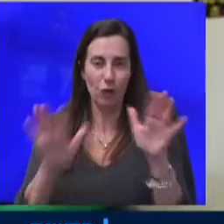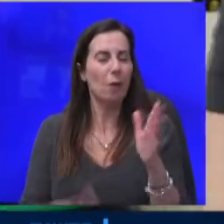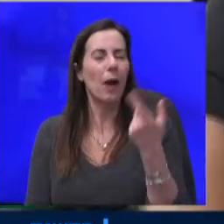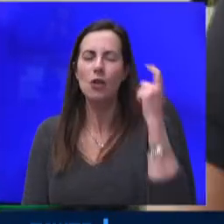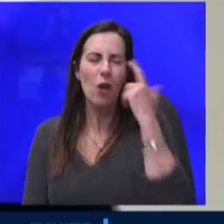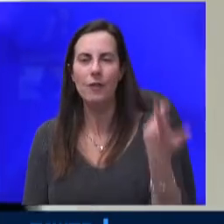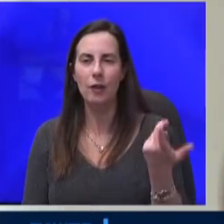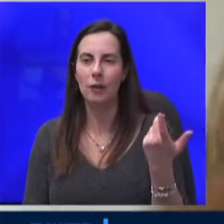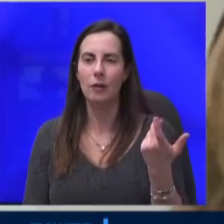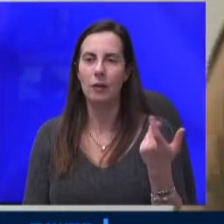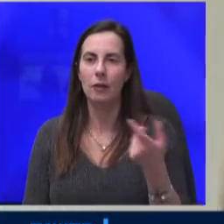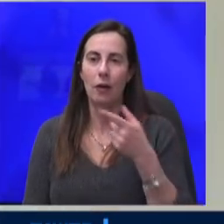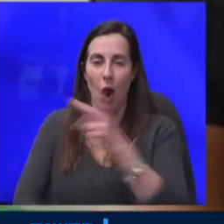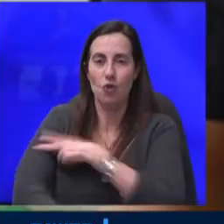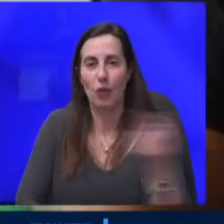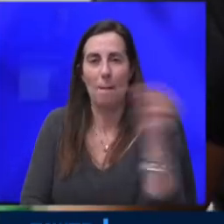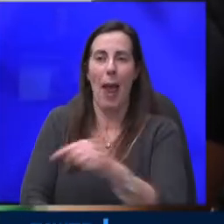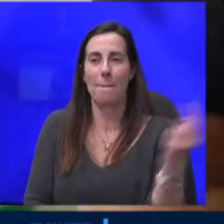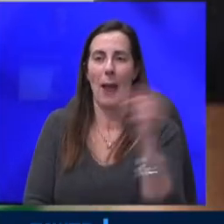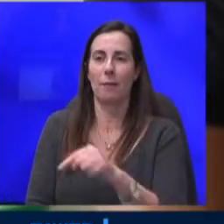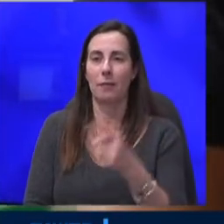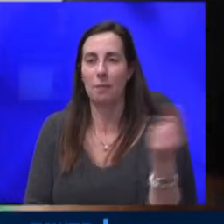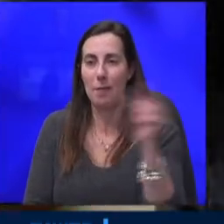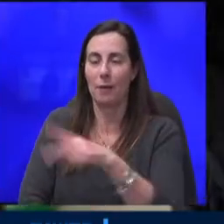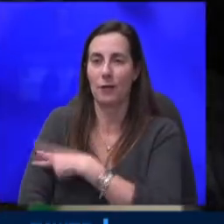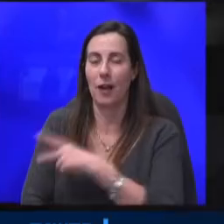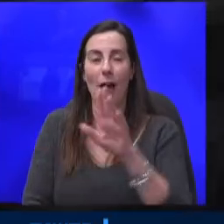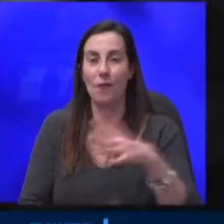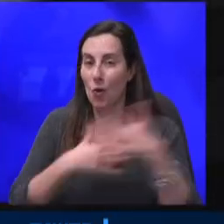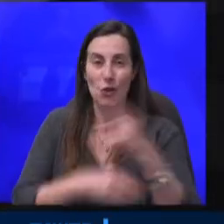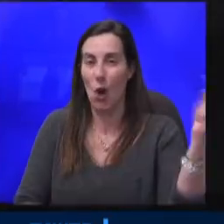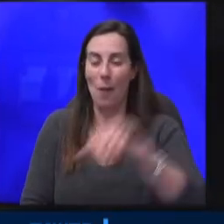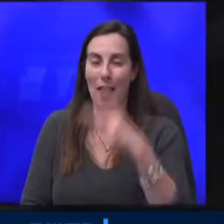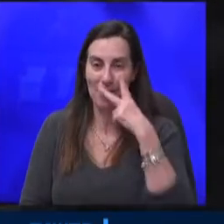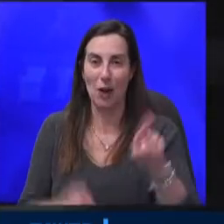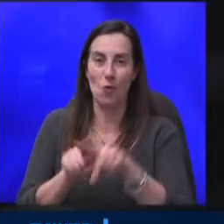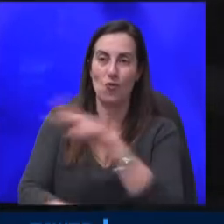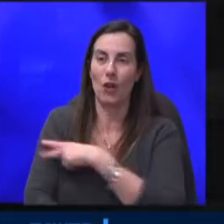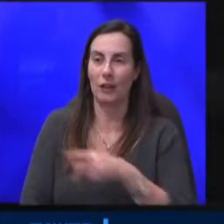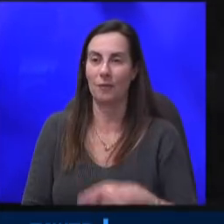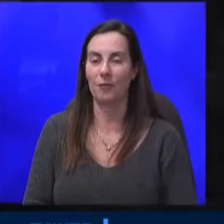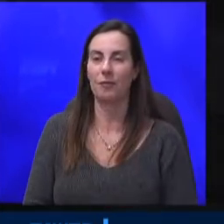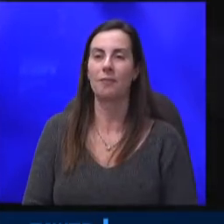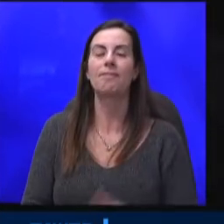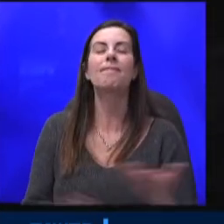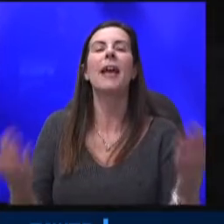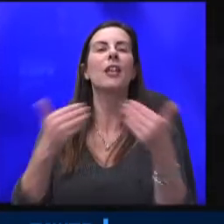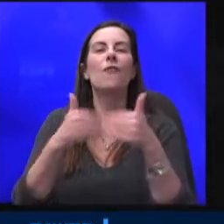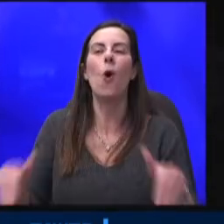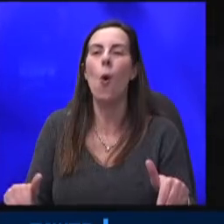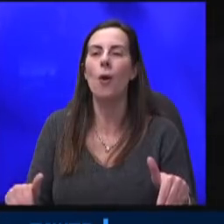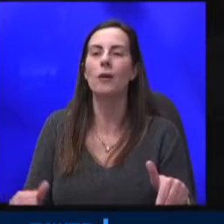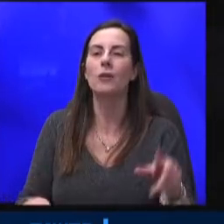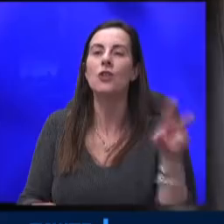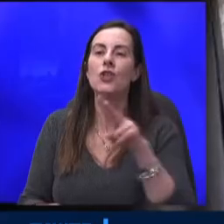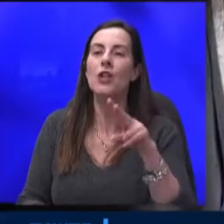מאיתנו. בקרים אותי יותר מאשר אשתי מבקרת אותי. נולים מתחלום ללא גבול, כך עופר ומאור שיננו